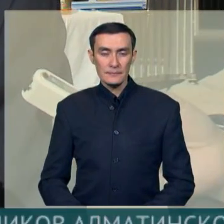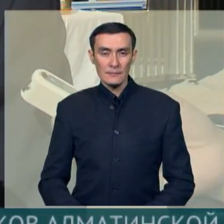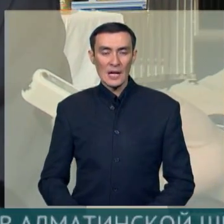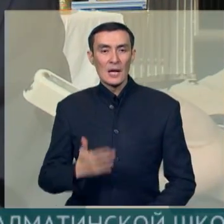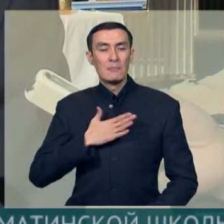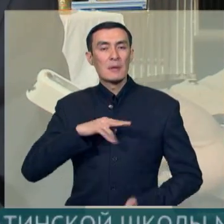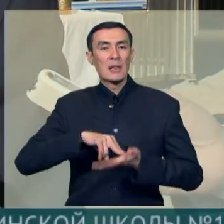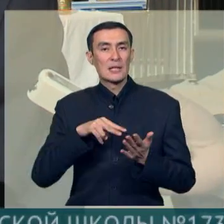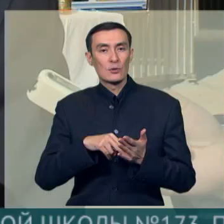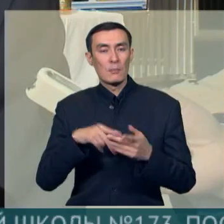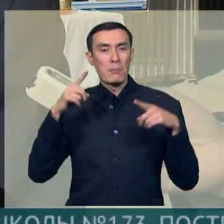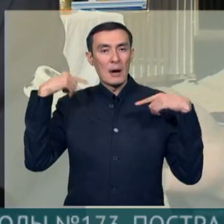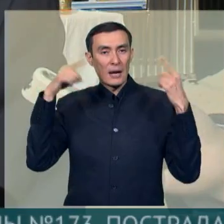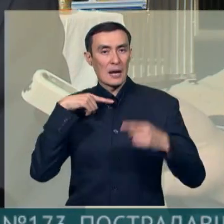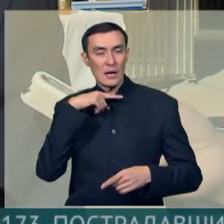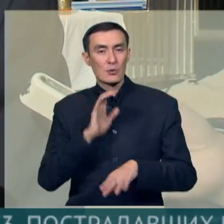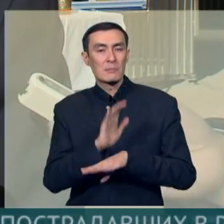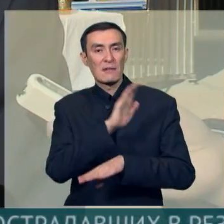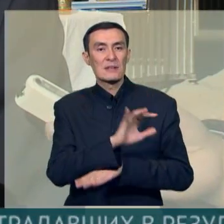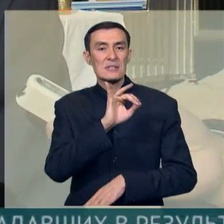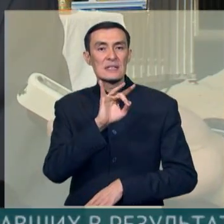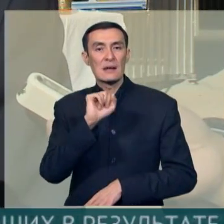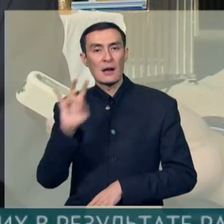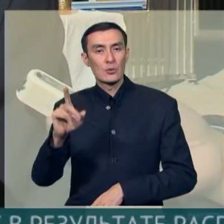Мы планируем отправлять баранину в Иран и Турцию. Наше